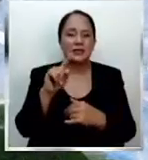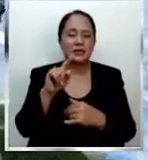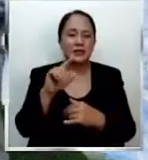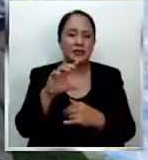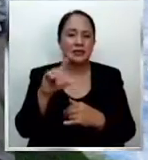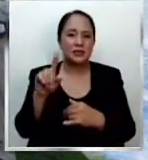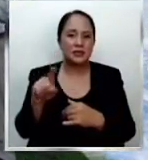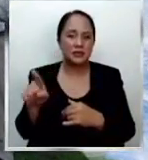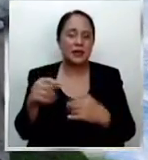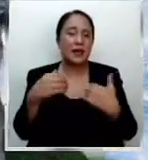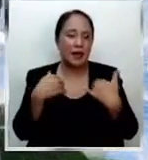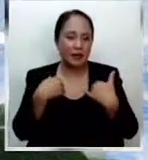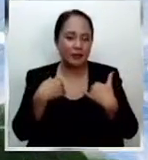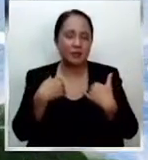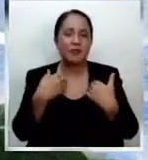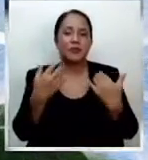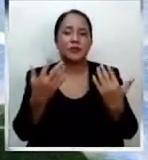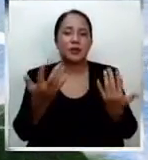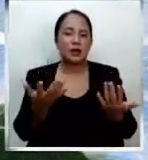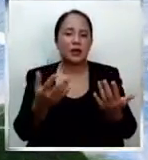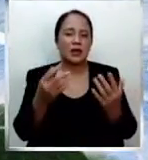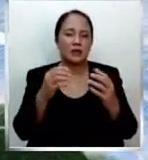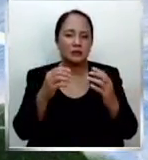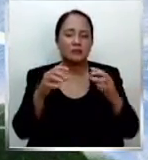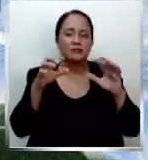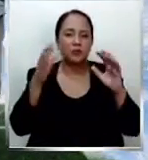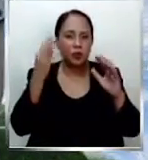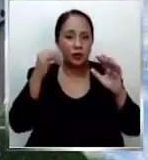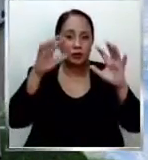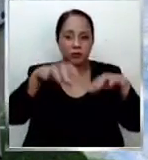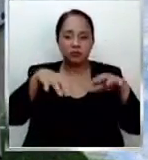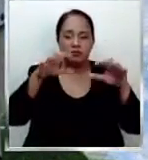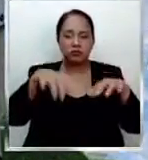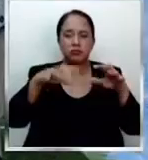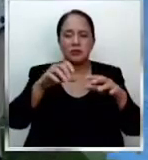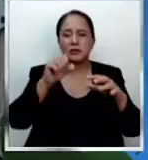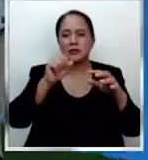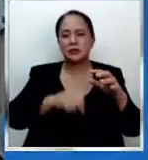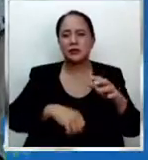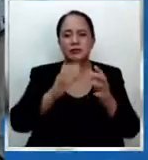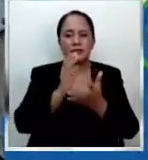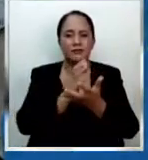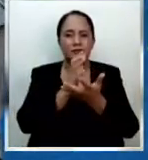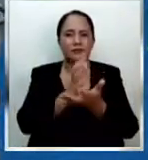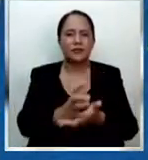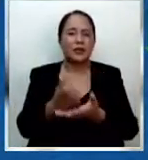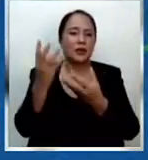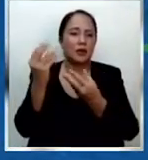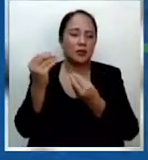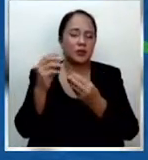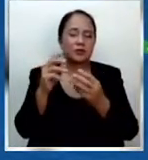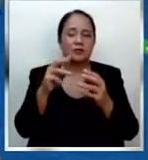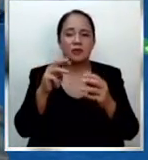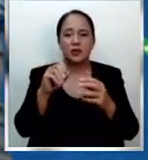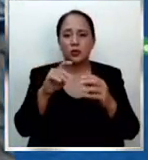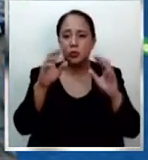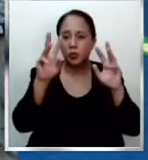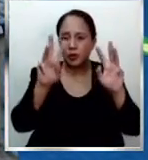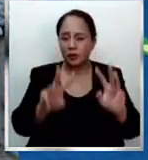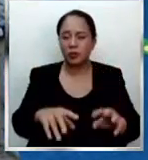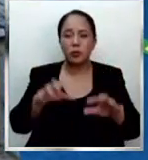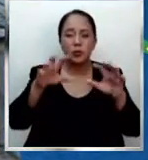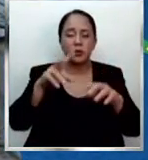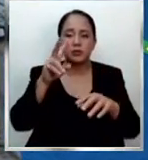umiiral naman at nakakapagpaulan dito sa May Southern Mindanao. Sa latest rainfall forecast ng Metro Weather, uulanin ang Visayas at